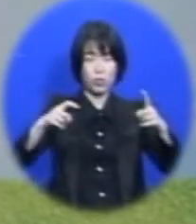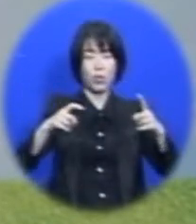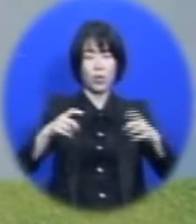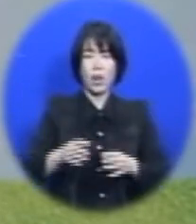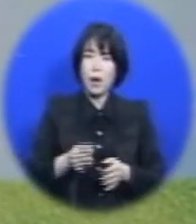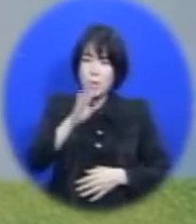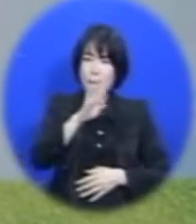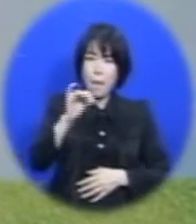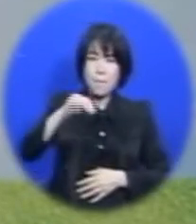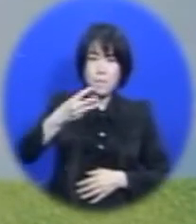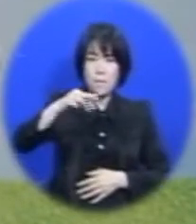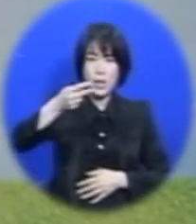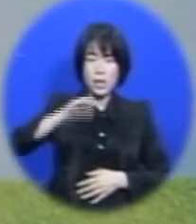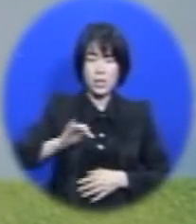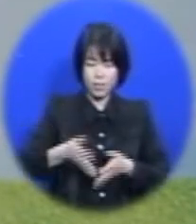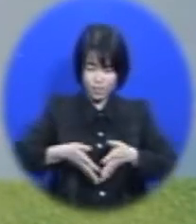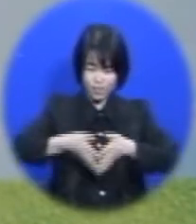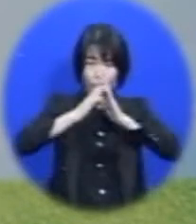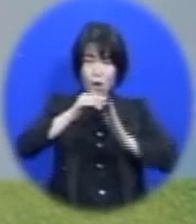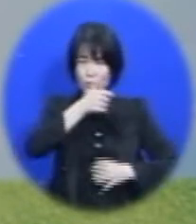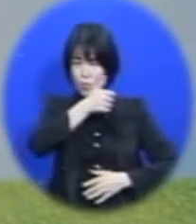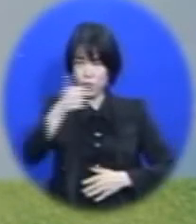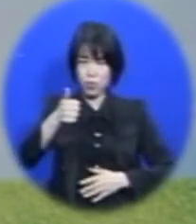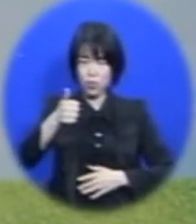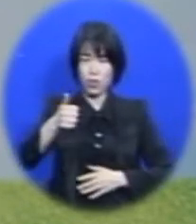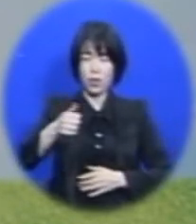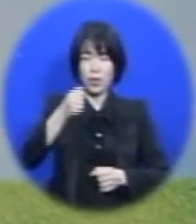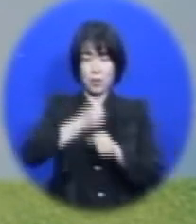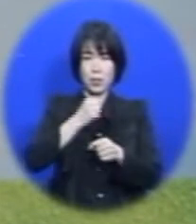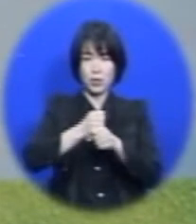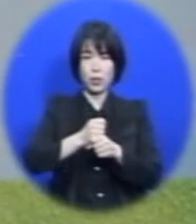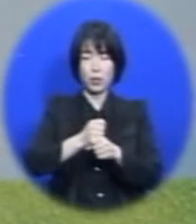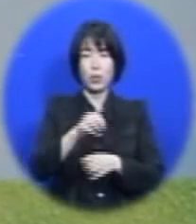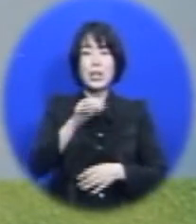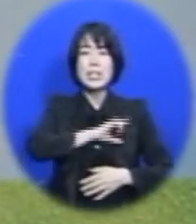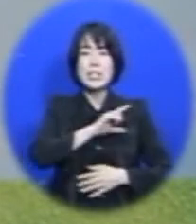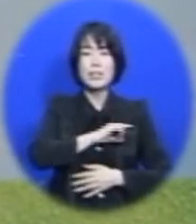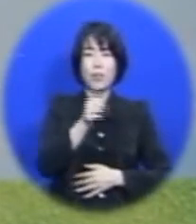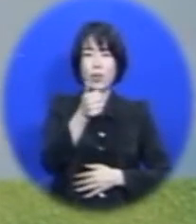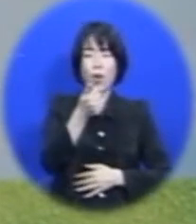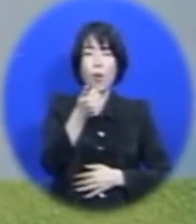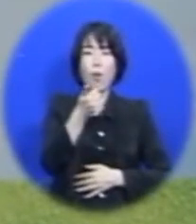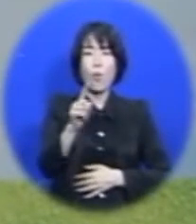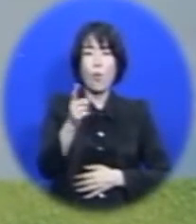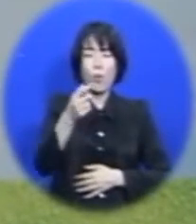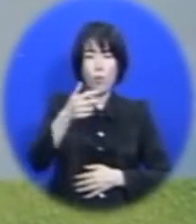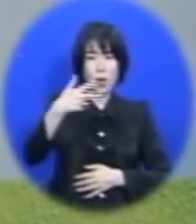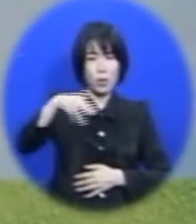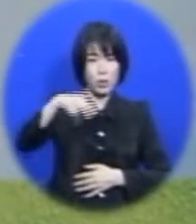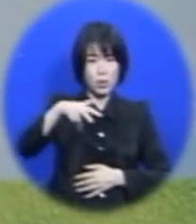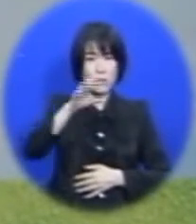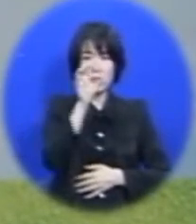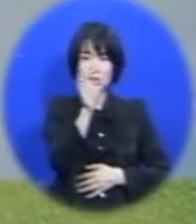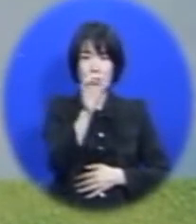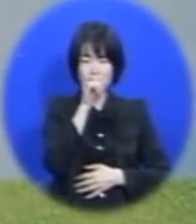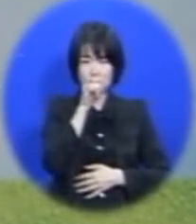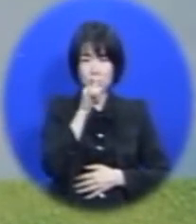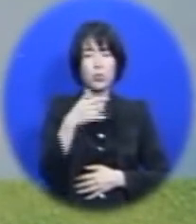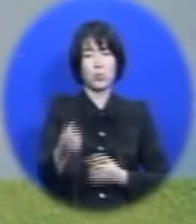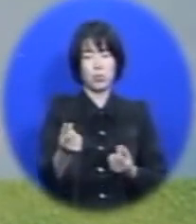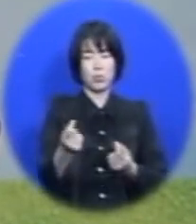최고급으로 지어놔도 화장실이라고 붙여놓으면 화장실이죠. 우리 집에는 예수님이